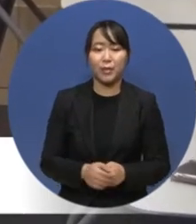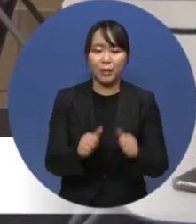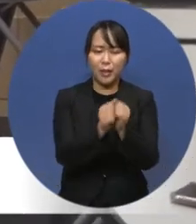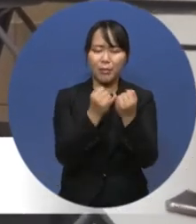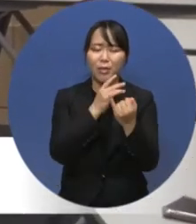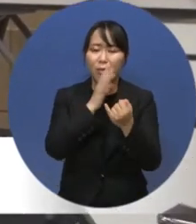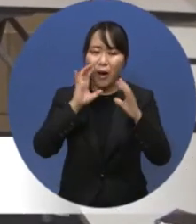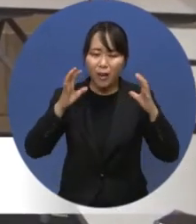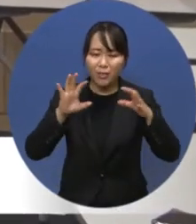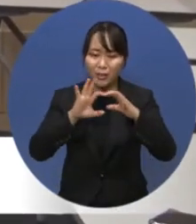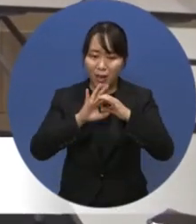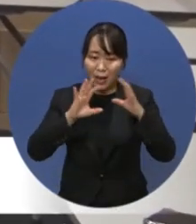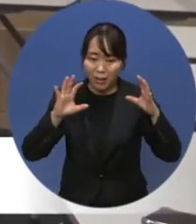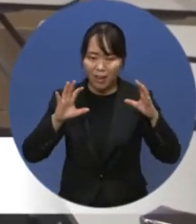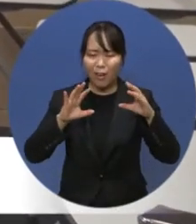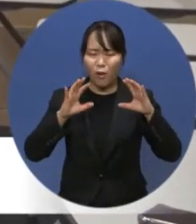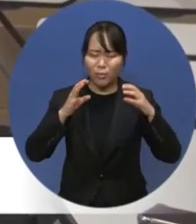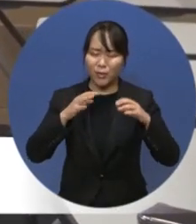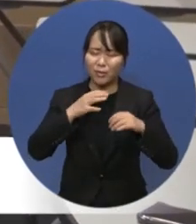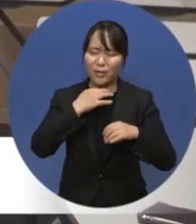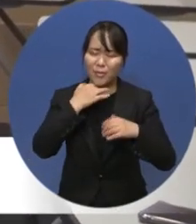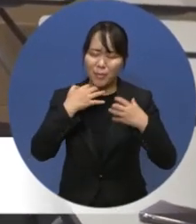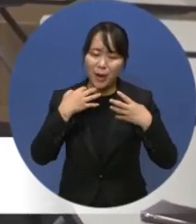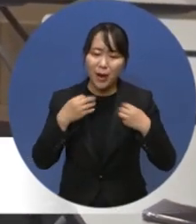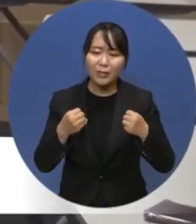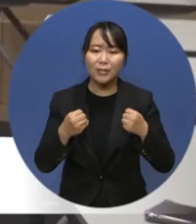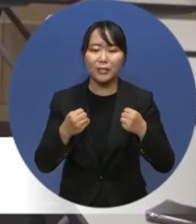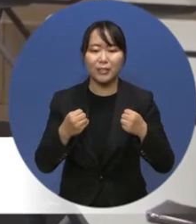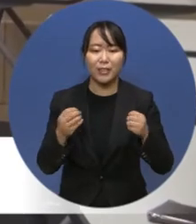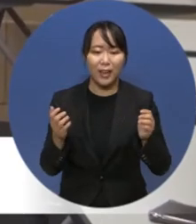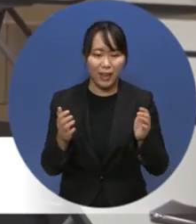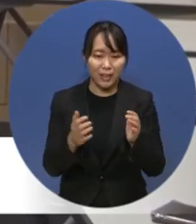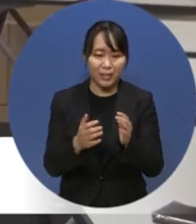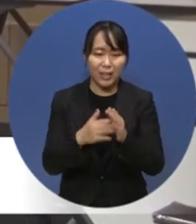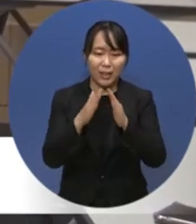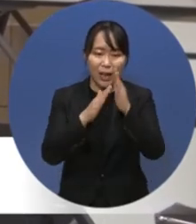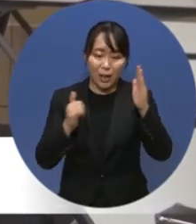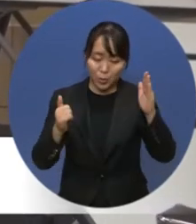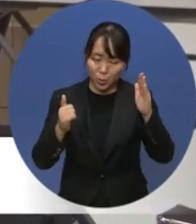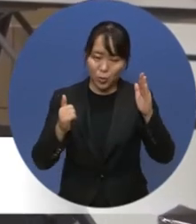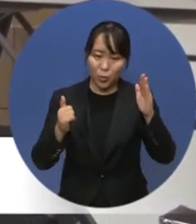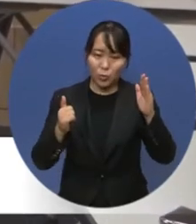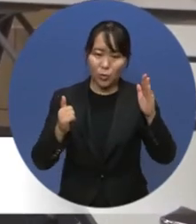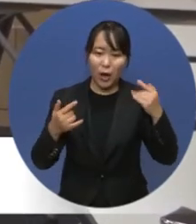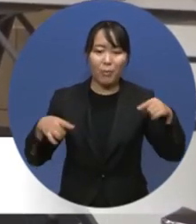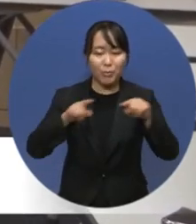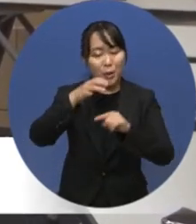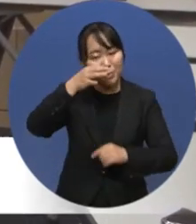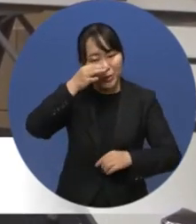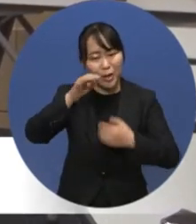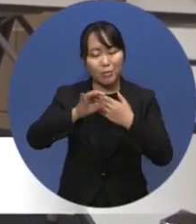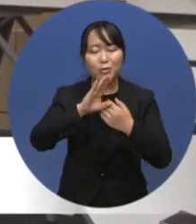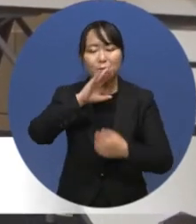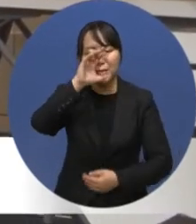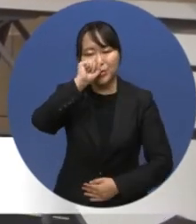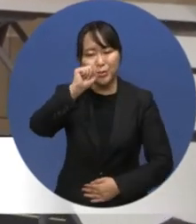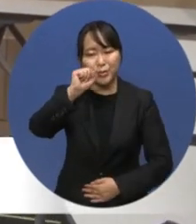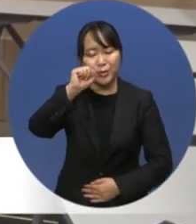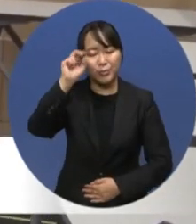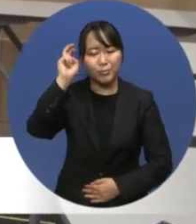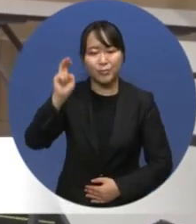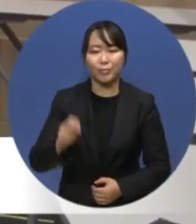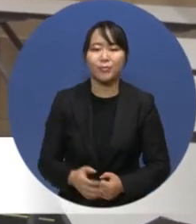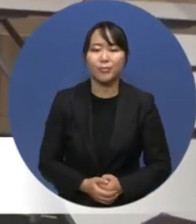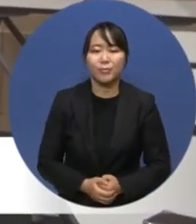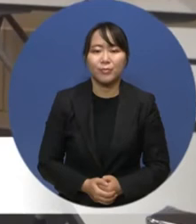남녀노소 어린아이부터 나이 드신 어르신들까지 가족 단위로 연극을 보면 아주 좋은 관람이